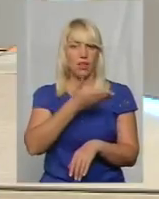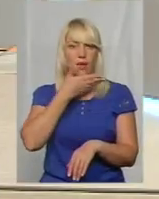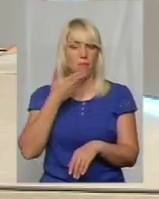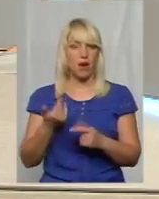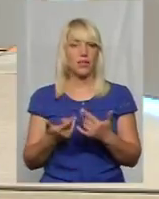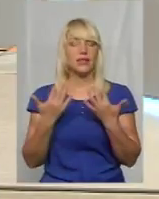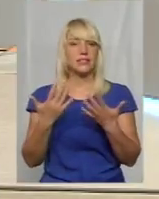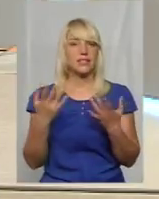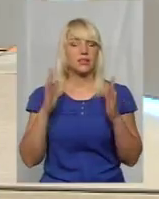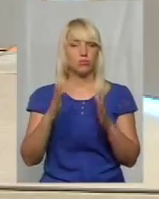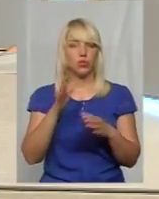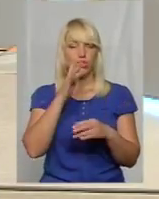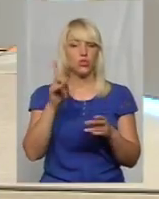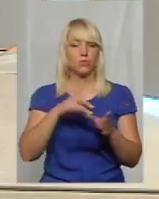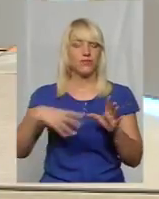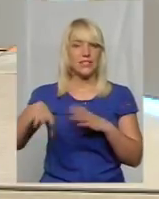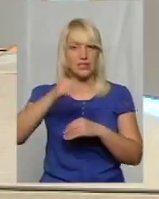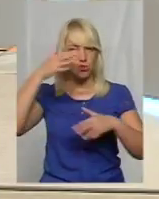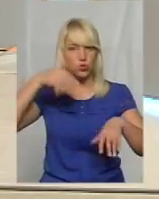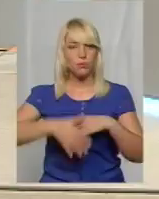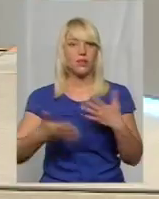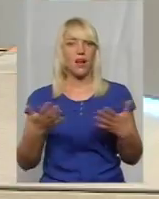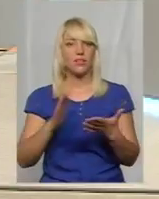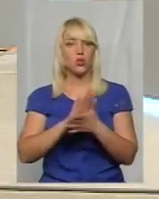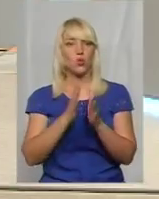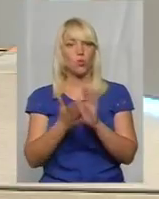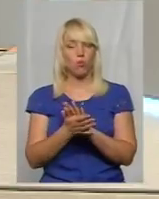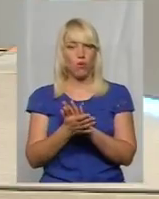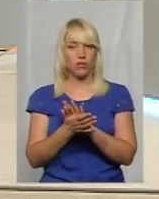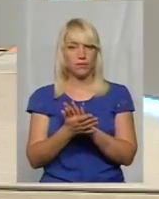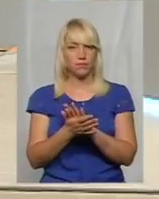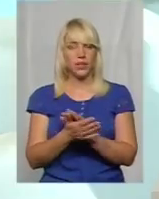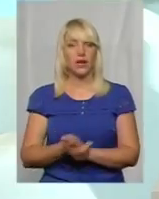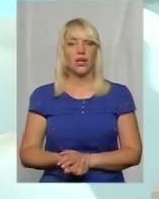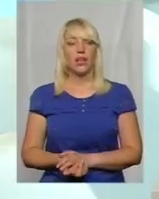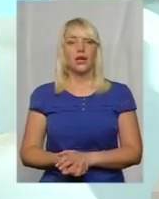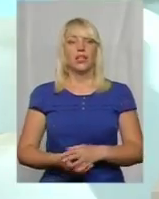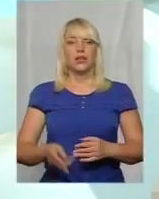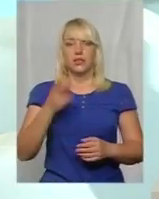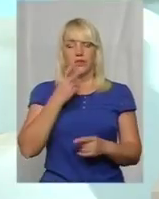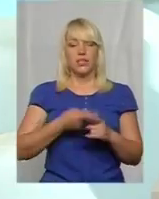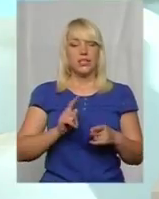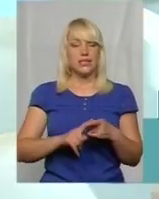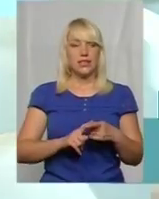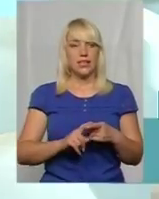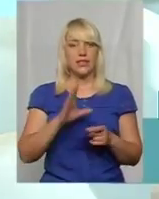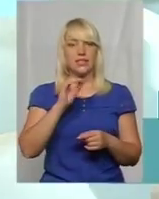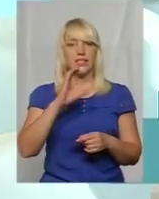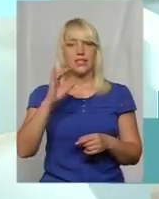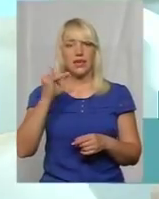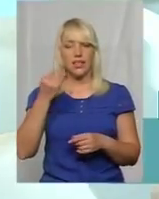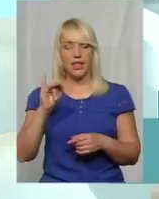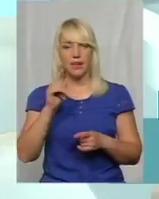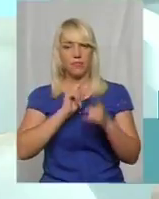на те, щоб стало зрозуміло, які умови от, пільгового перевезення? Ну, дивіться, це все рівно сесійне питання, тобто вони мають